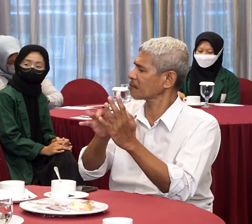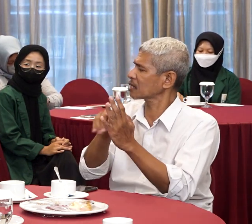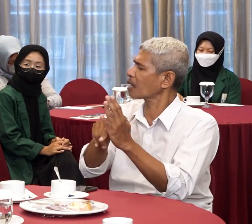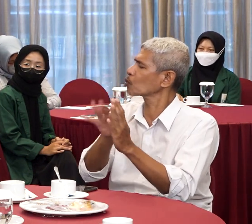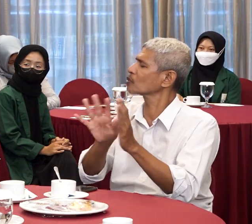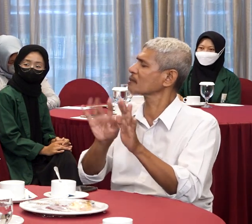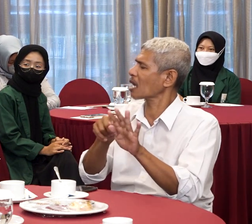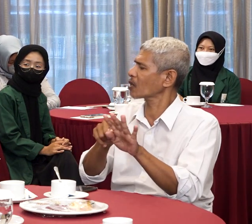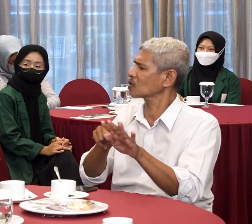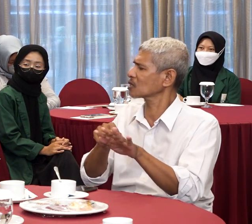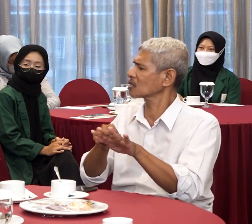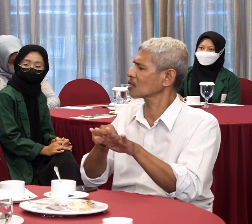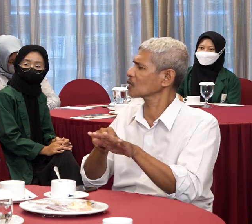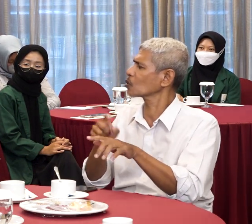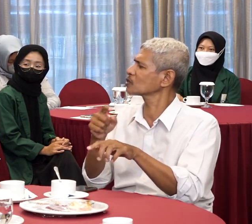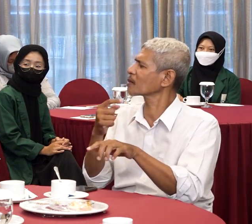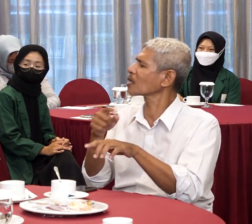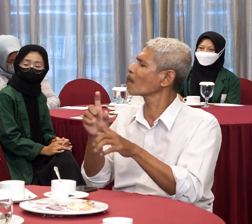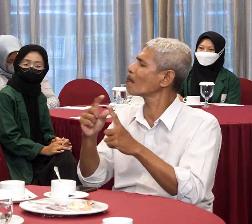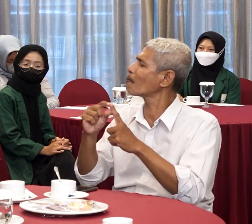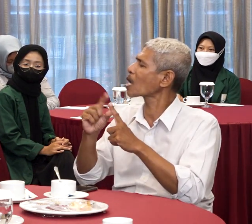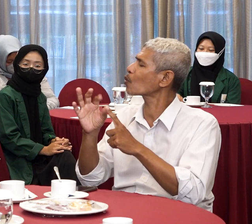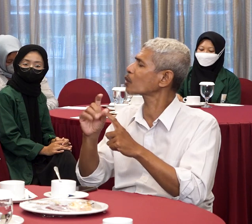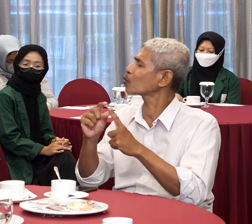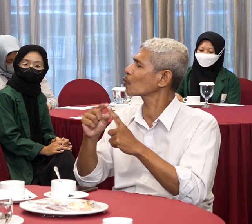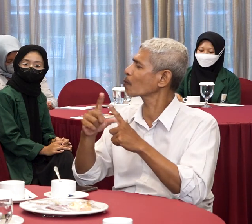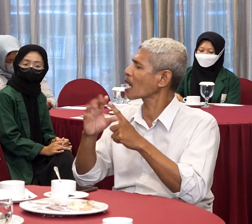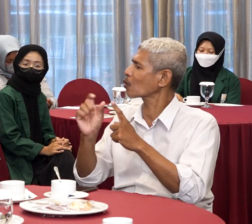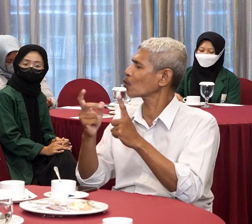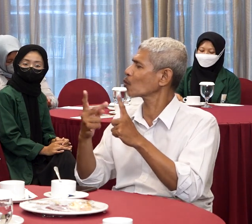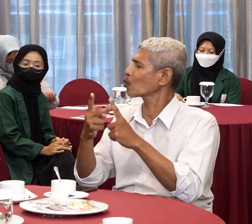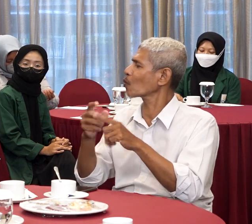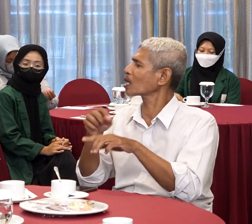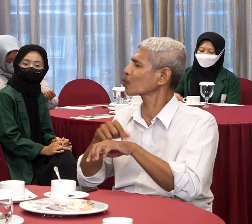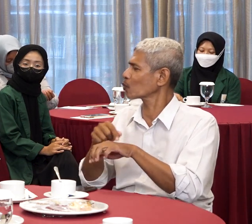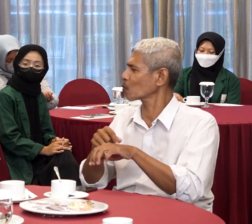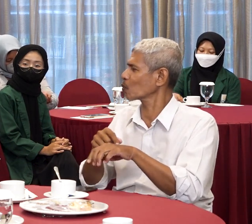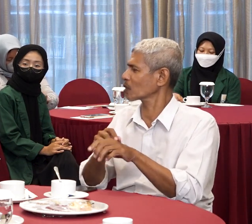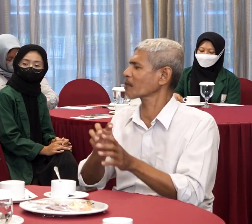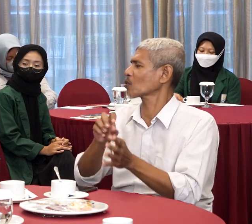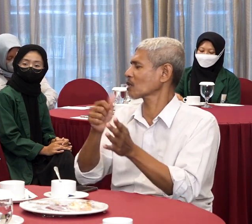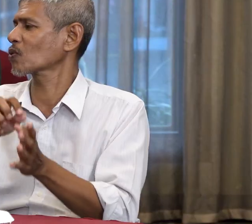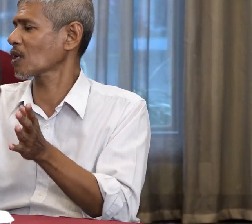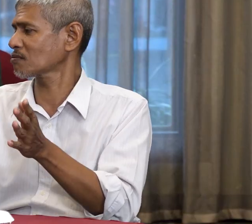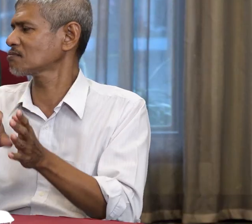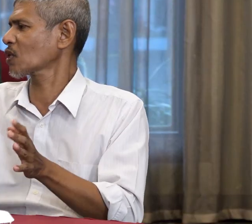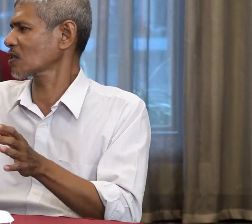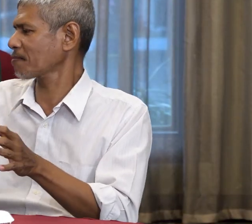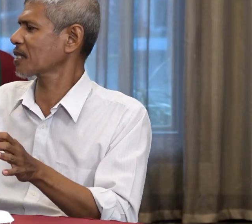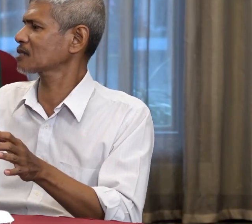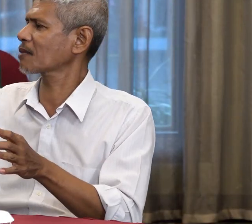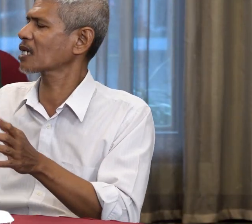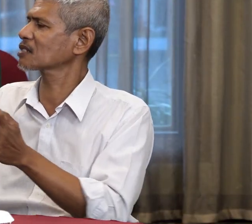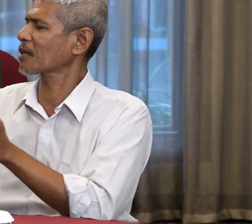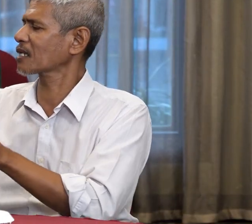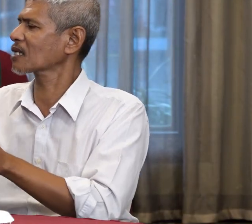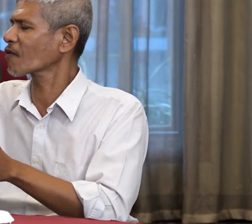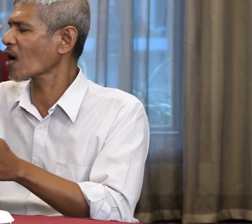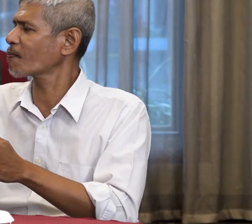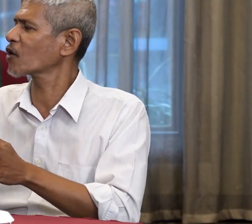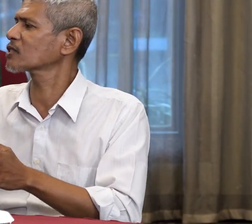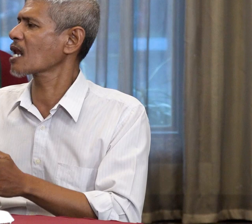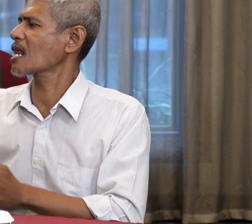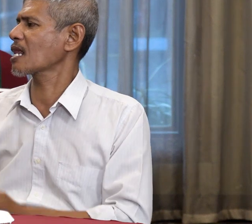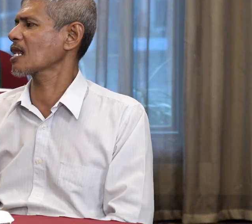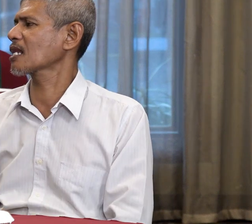isyarat untuk bisa mendatangkan juru bahasa isyarat yang bisa membantu menerjemahkan tapi dengan mempertimbangkan